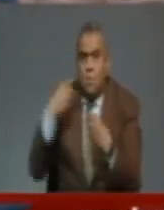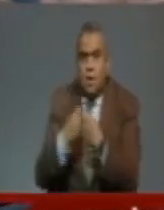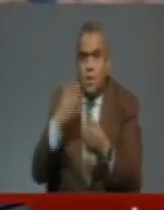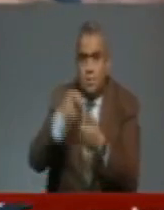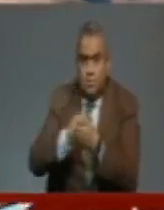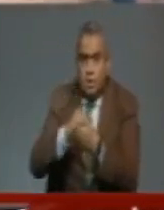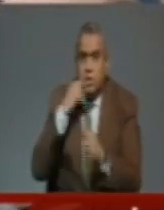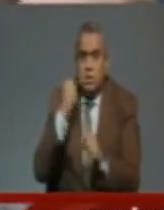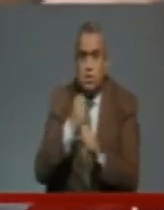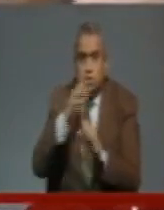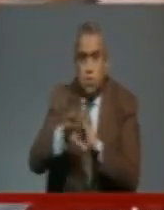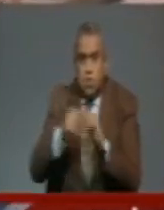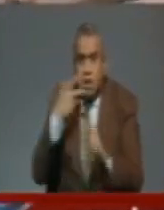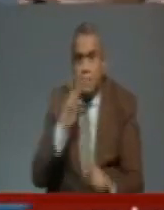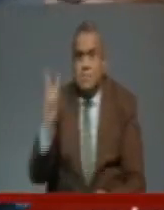إلى 27%.